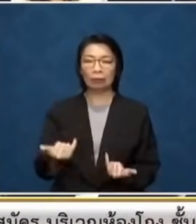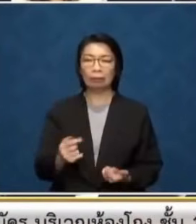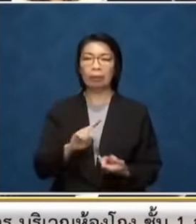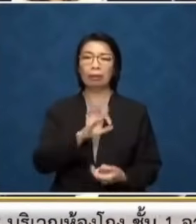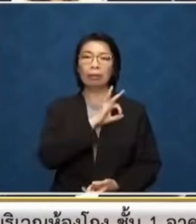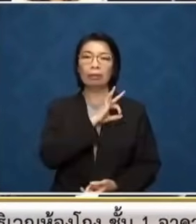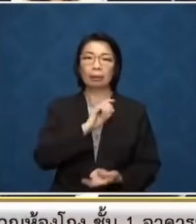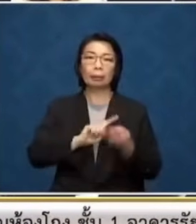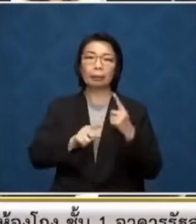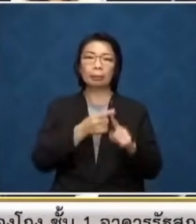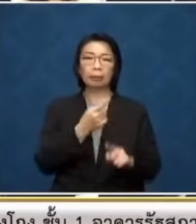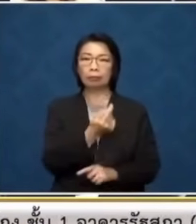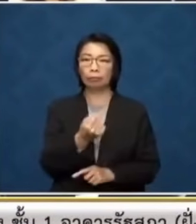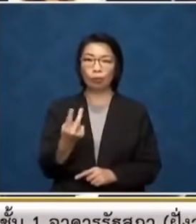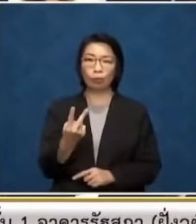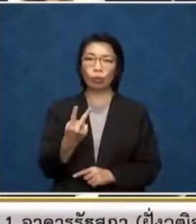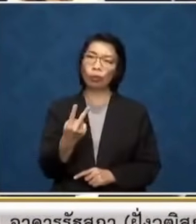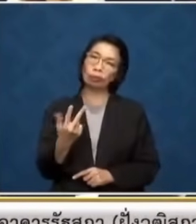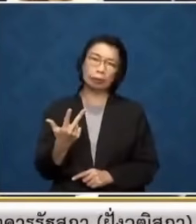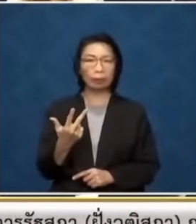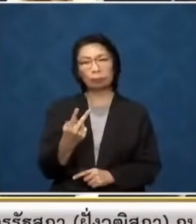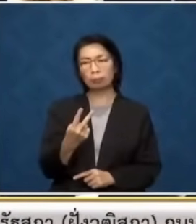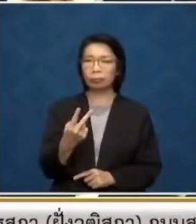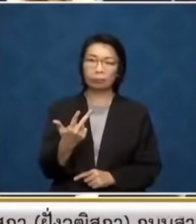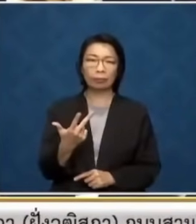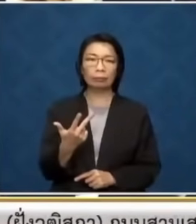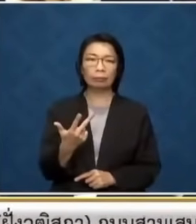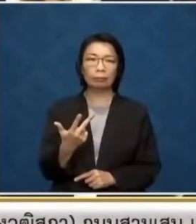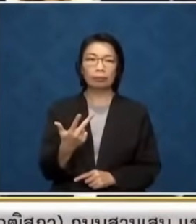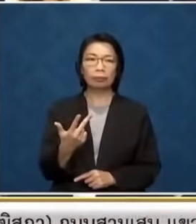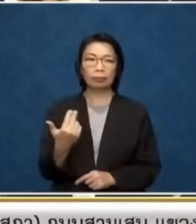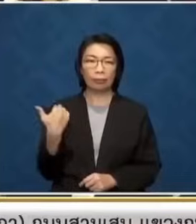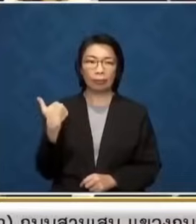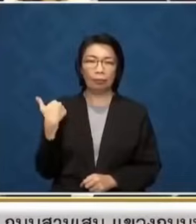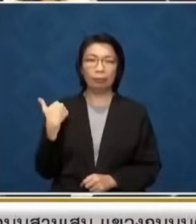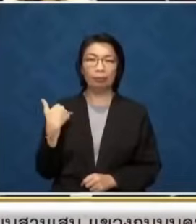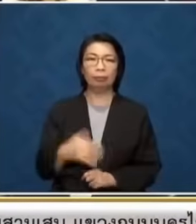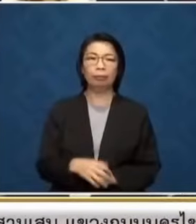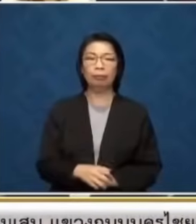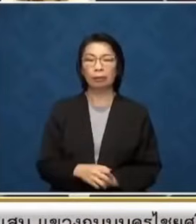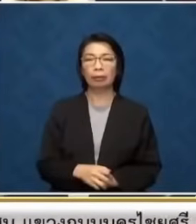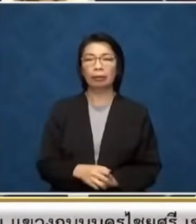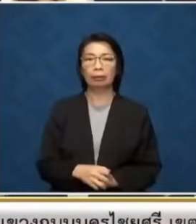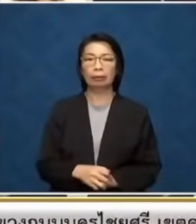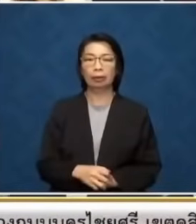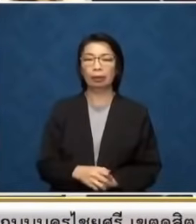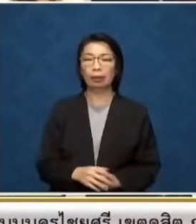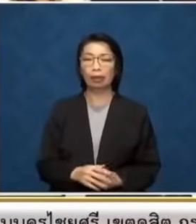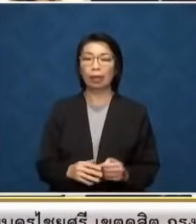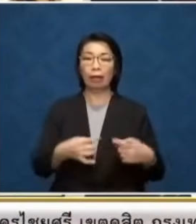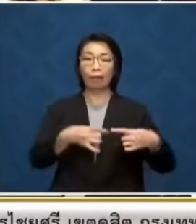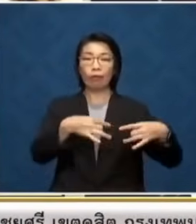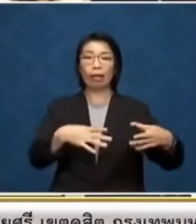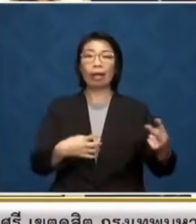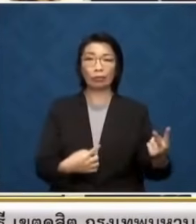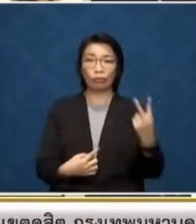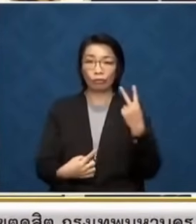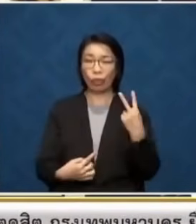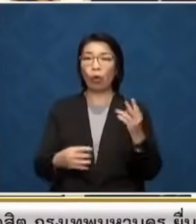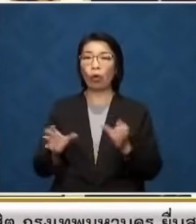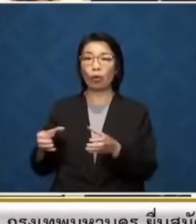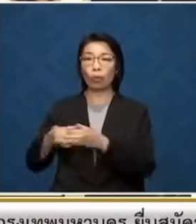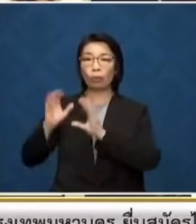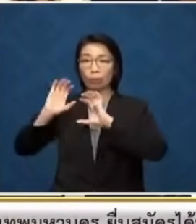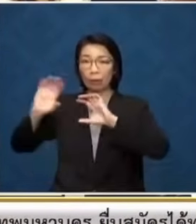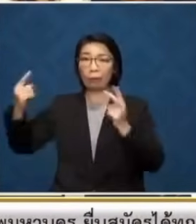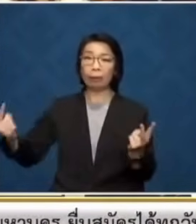2ท่านคือจากพรรคร่วมฝ่ายค้าน1ท่านและพรรคร่วมรัฐบาลอีก1ท่านก็ได้แจ้งความประสงค์